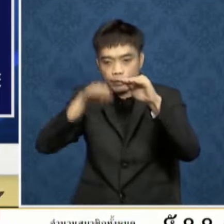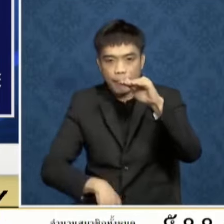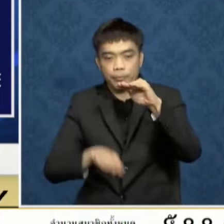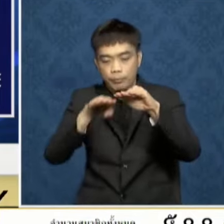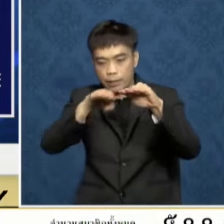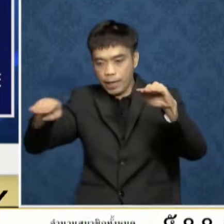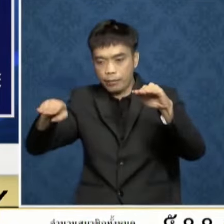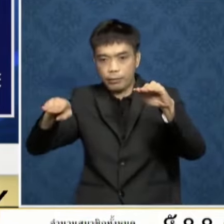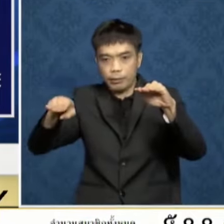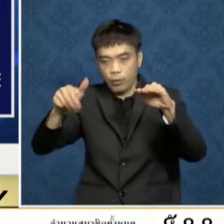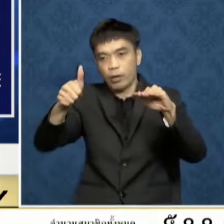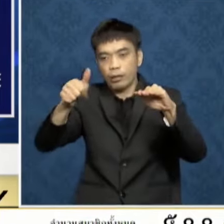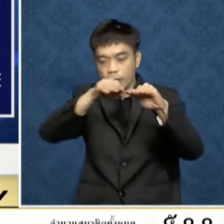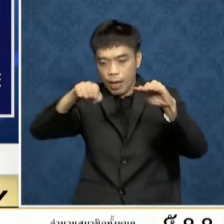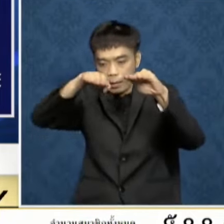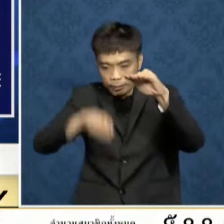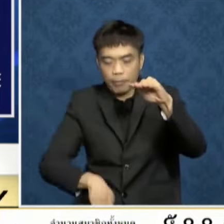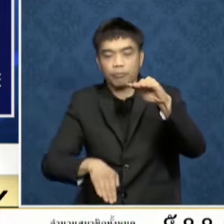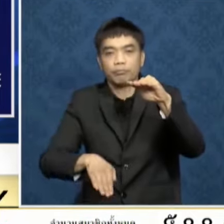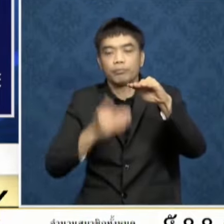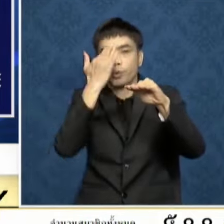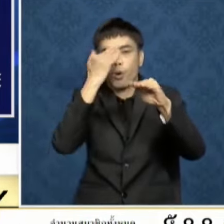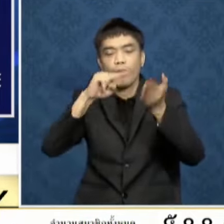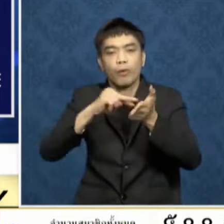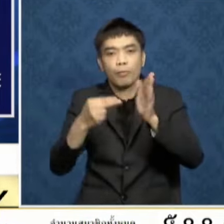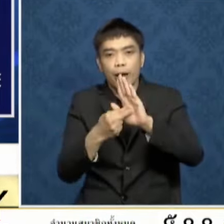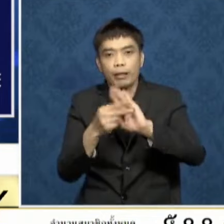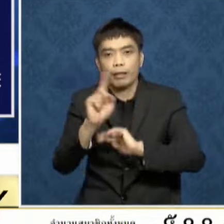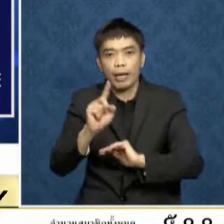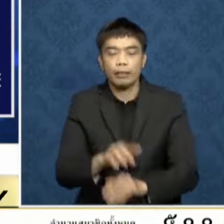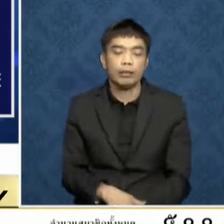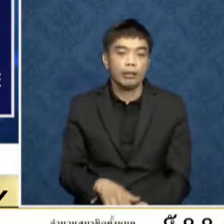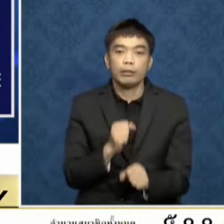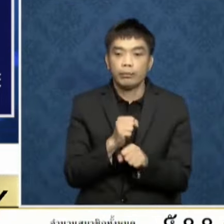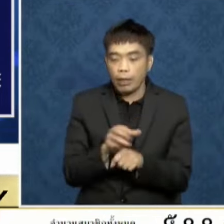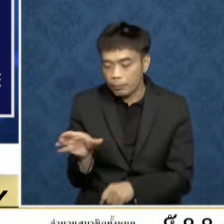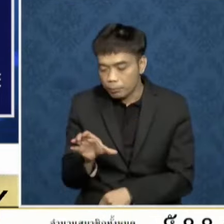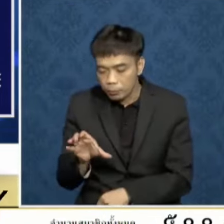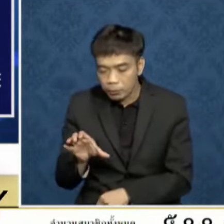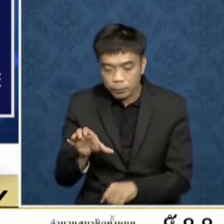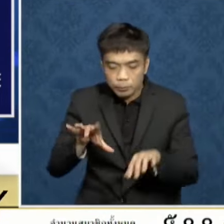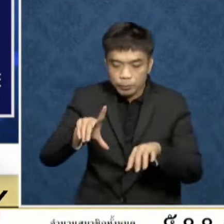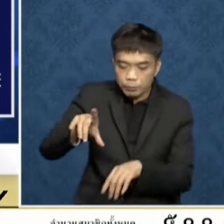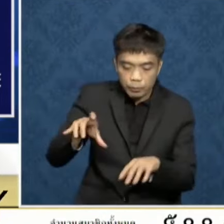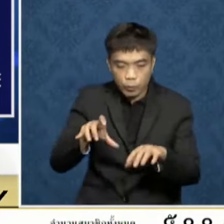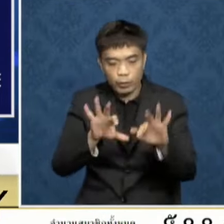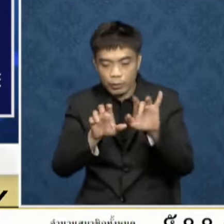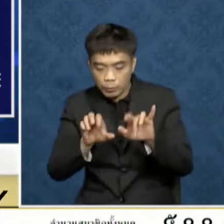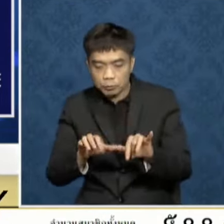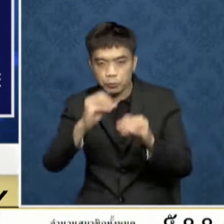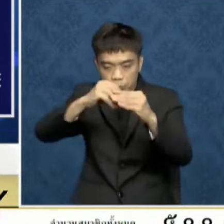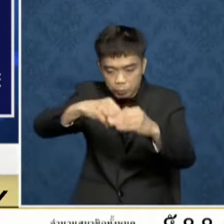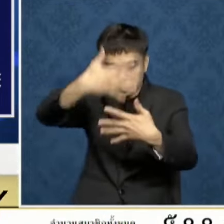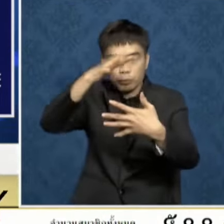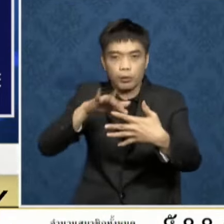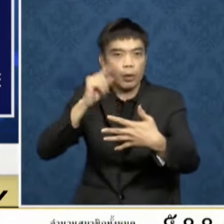ความว่าพวกเขาเหล่านั้นไม่สามารถที่จะจับเมาส์พิมพ์คีย์บอร์ดเพื่อค้นหาราคาสินค้าหรือว่า